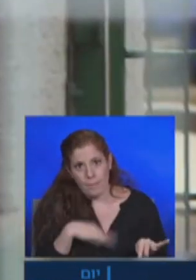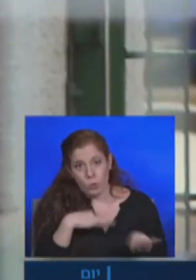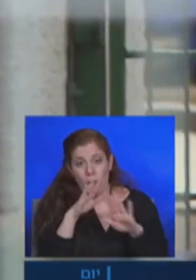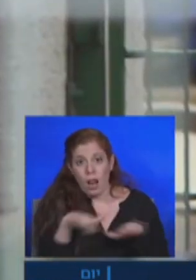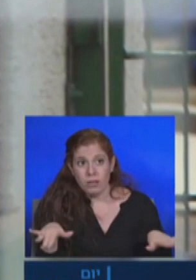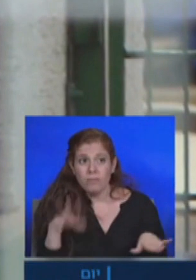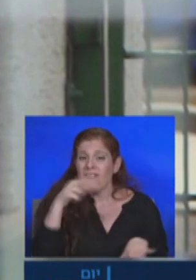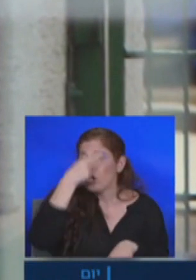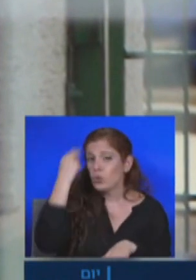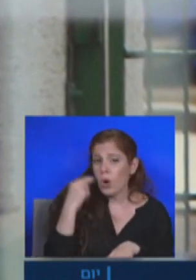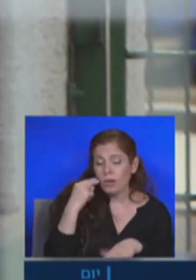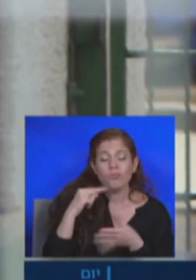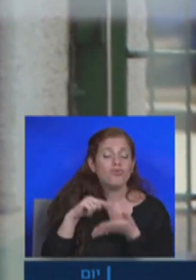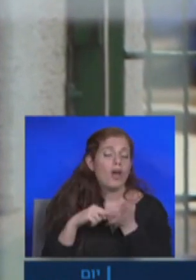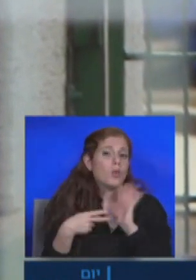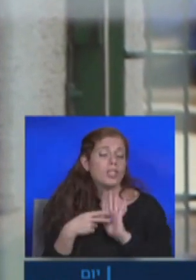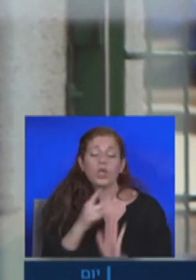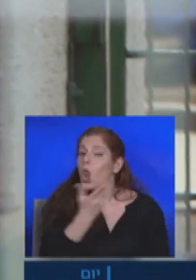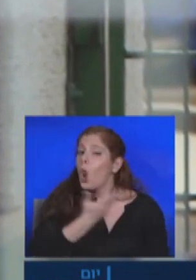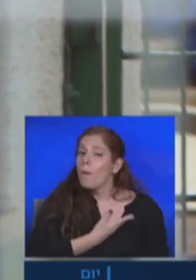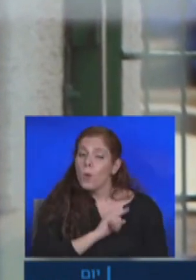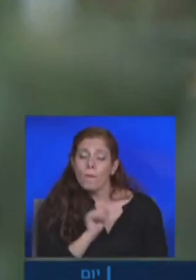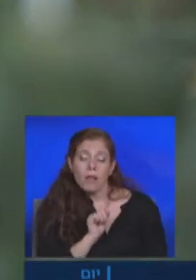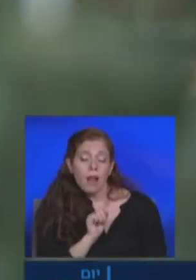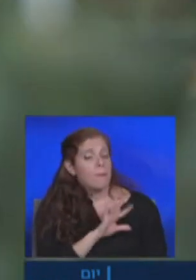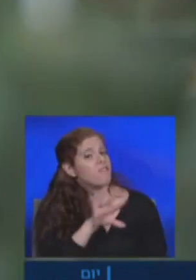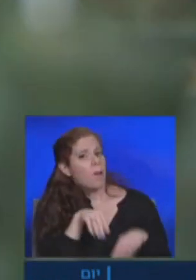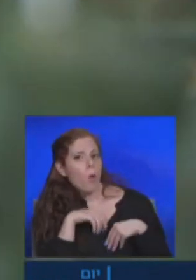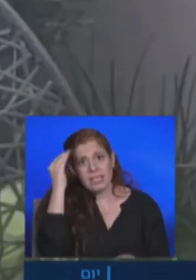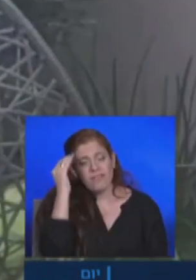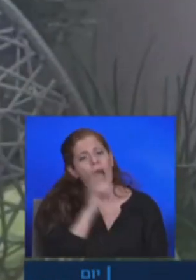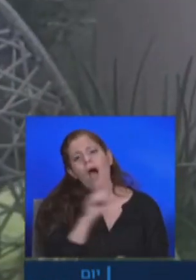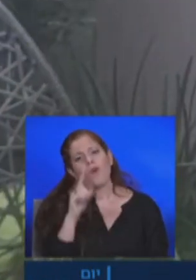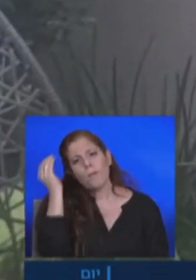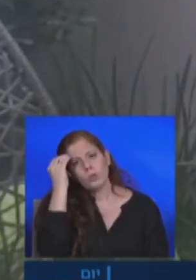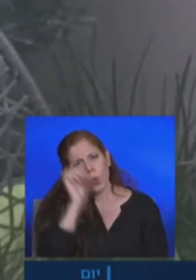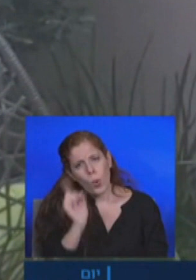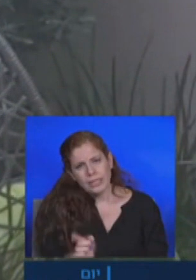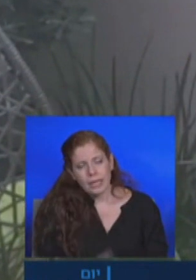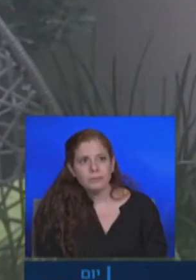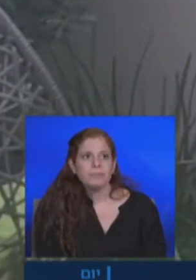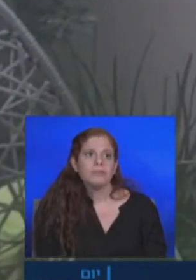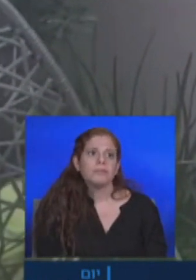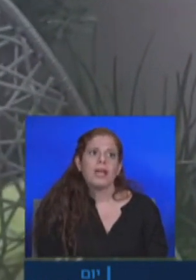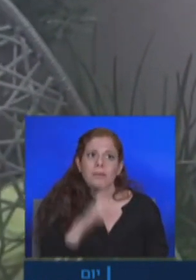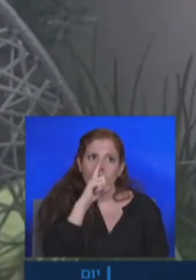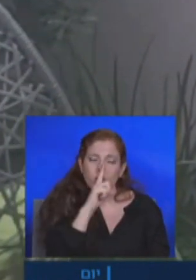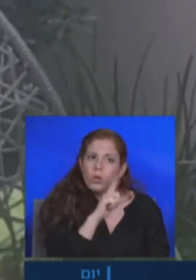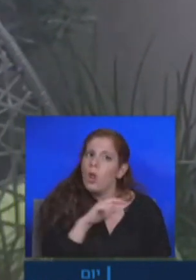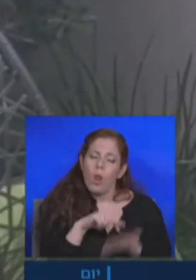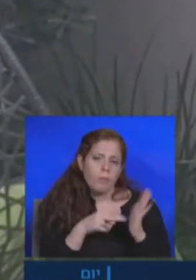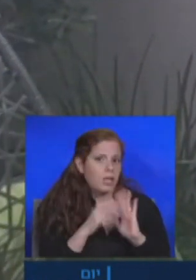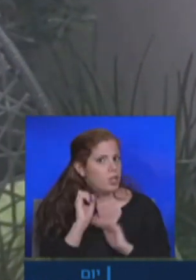הזה לא מקובל עליהם, והם לא ישלחו את הילדים לבית הספר. אני ביום ראשון לא מתכנת לשלוח את הילד שלי